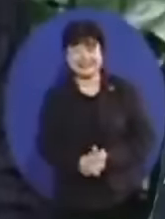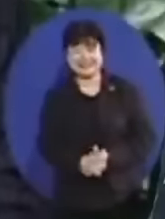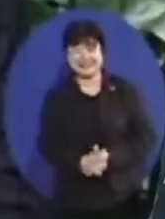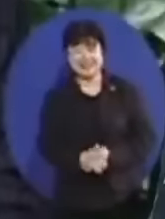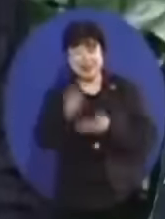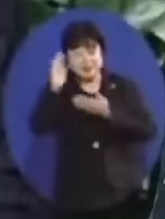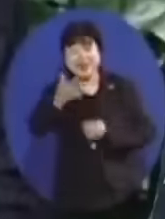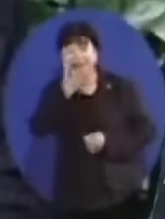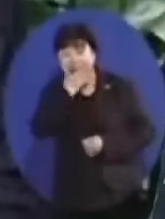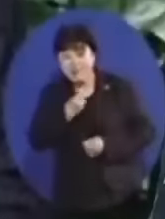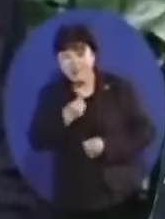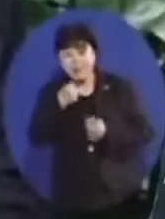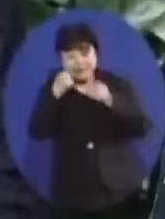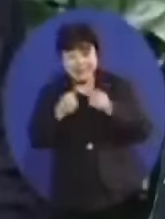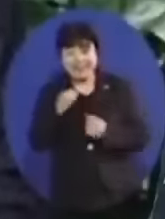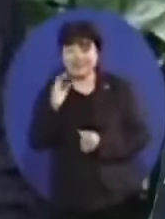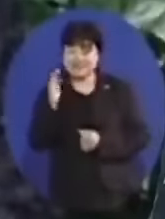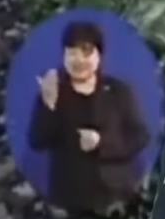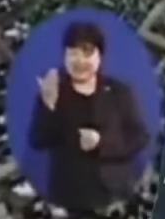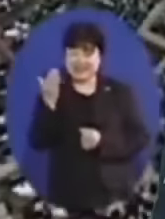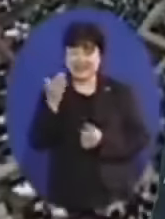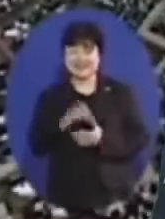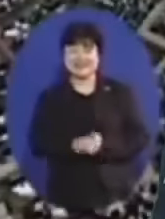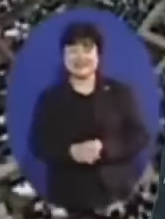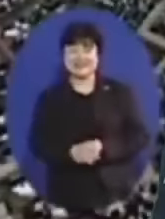미래 행복하게 살아야죠.